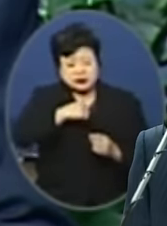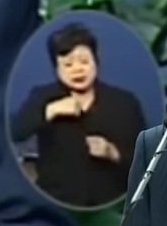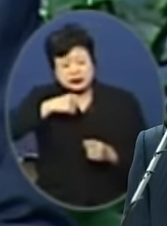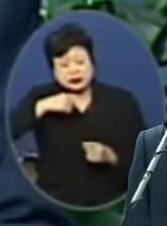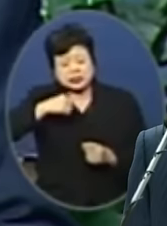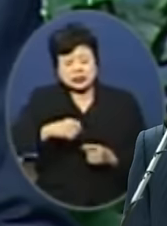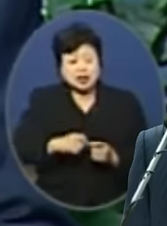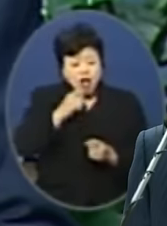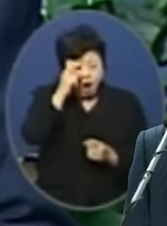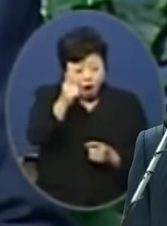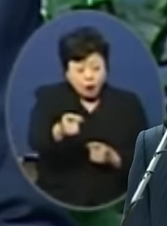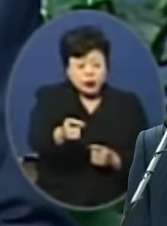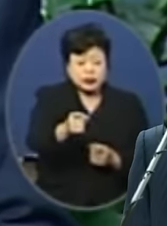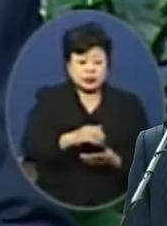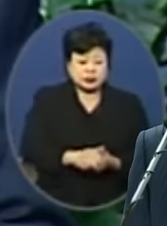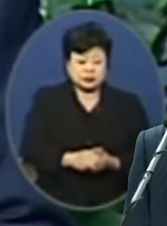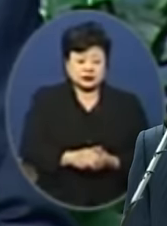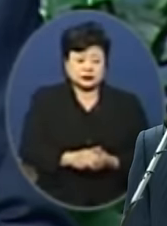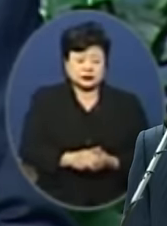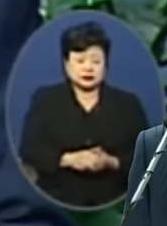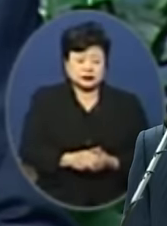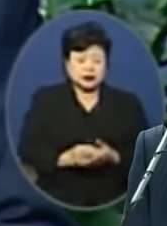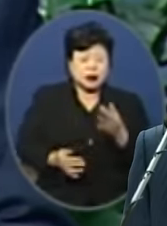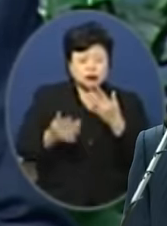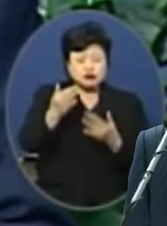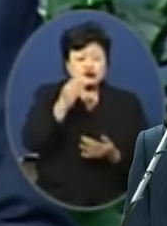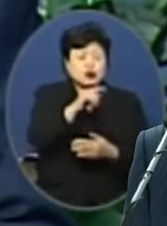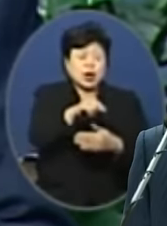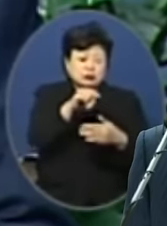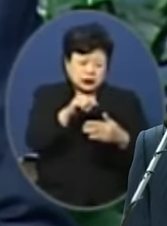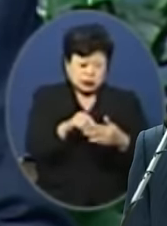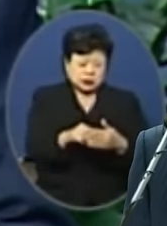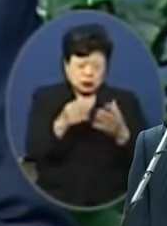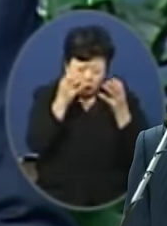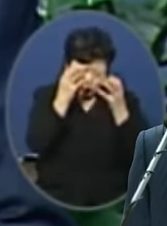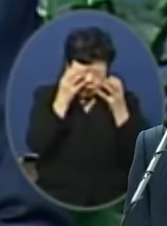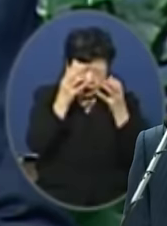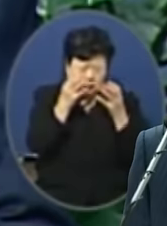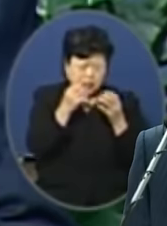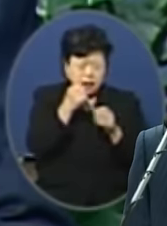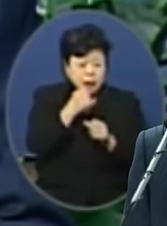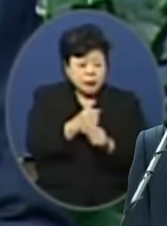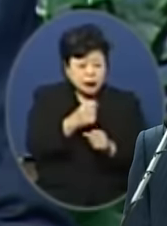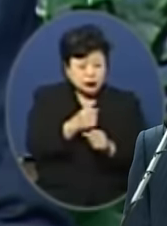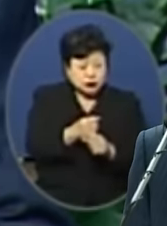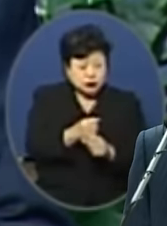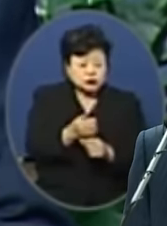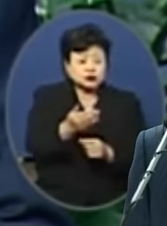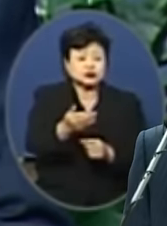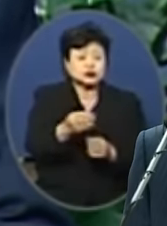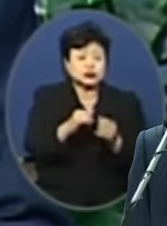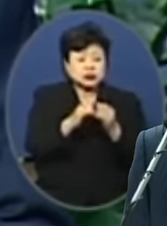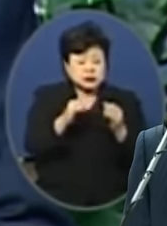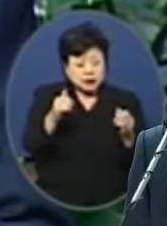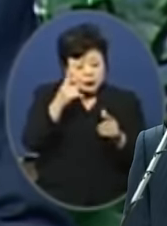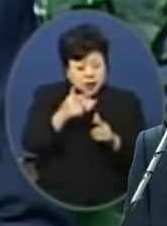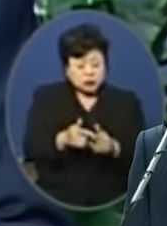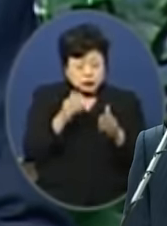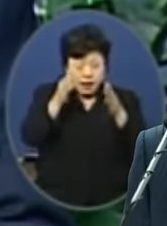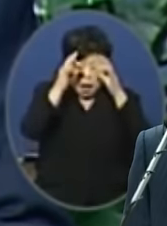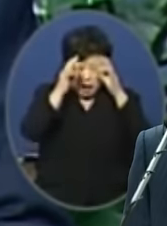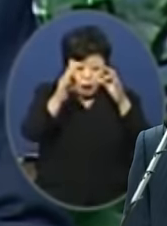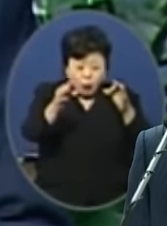들어가서 영혼을 불꽃 가운데서 고생하게 만드는 이러한 인생을 예수님은